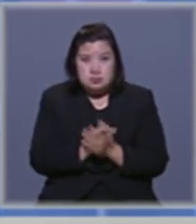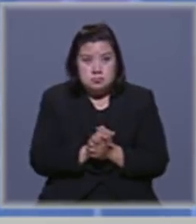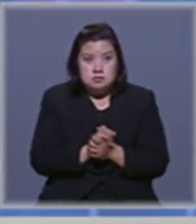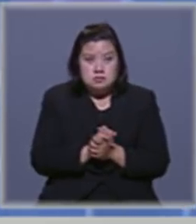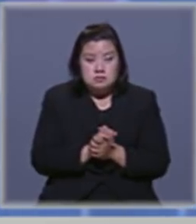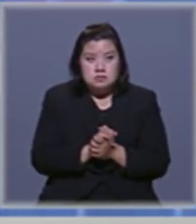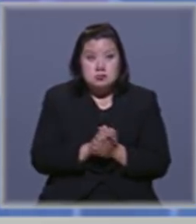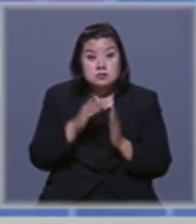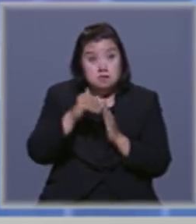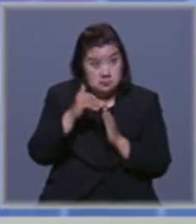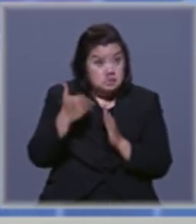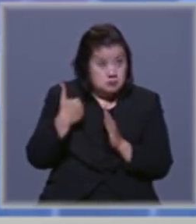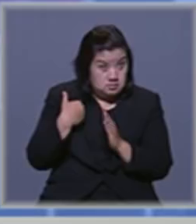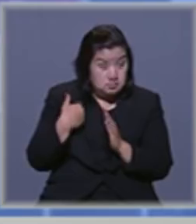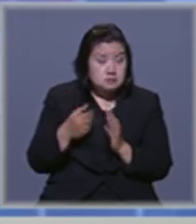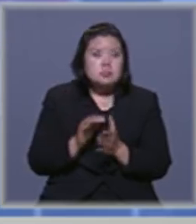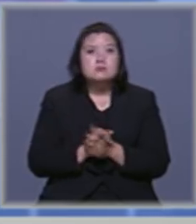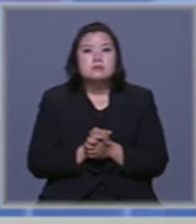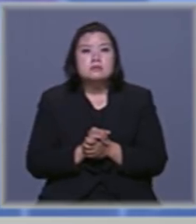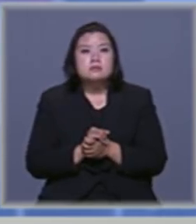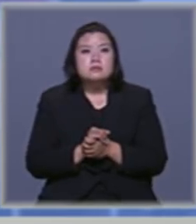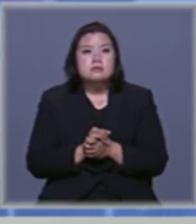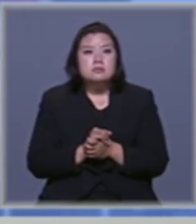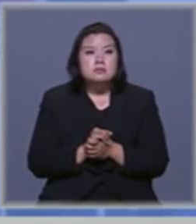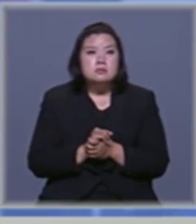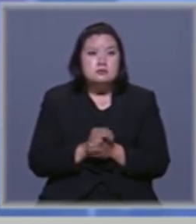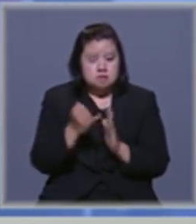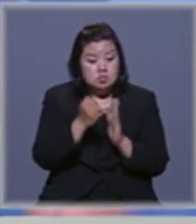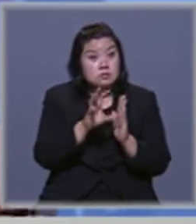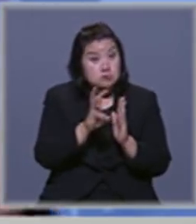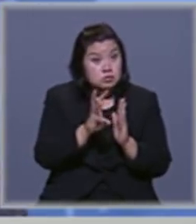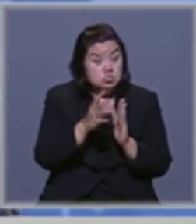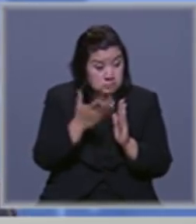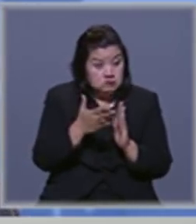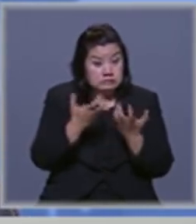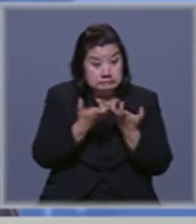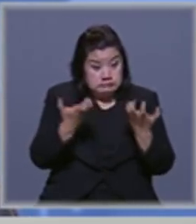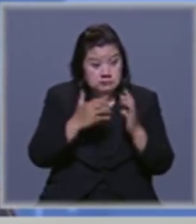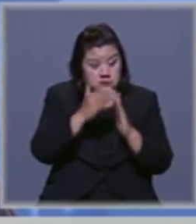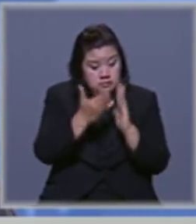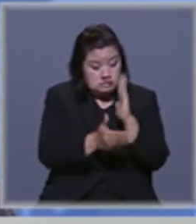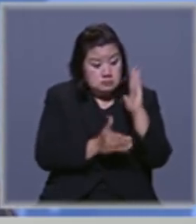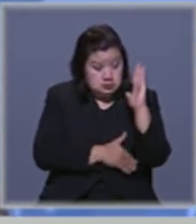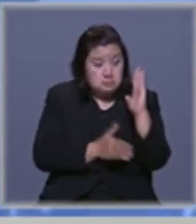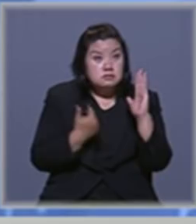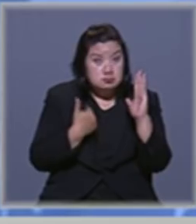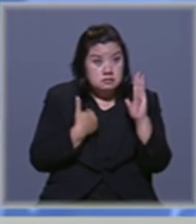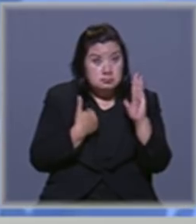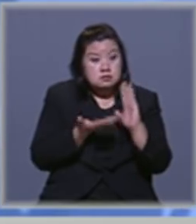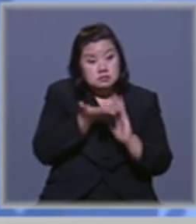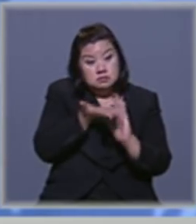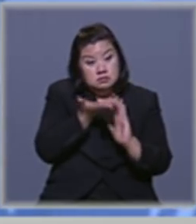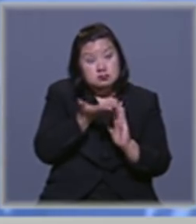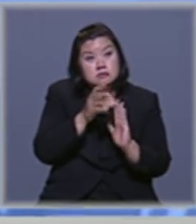6จังหวัดภาคเหนือตอนบนใช่ไหมฮะอันนั้นพอชัดใช่ป่ะนะในหกจังหวัดภาคเหนือตอนบนเพื่อไทยก็จะเป็น